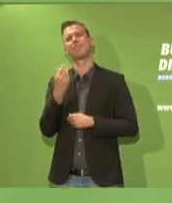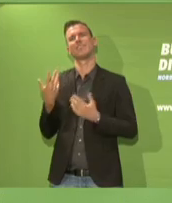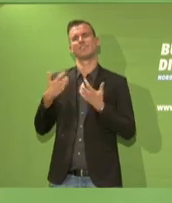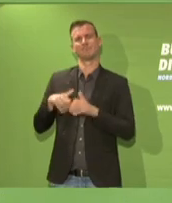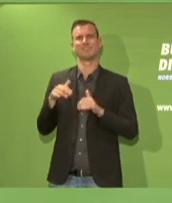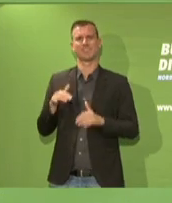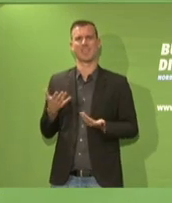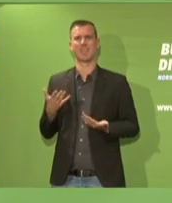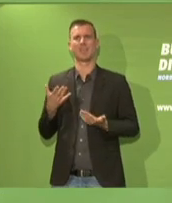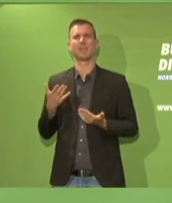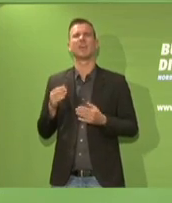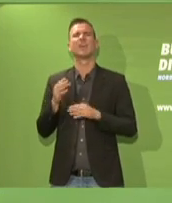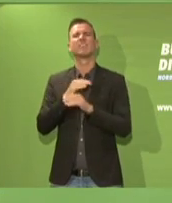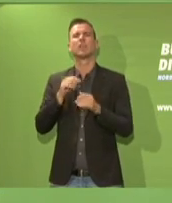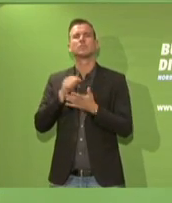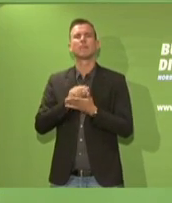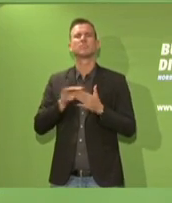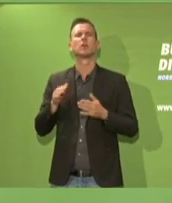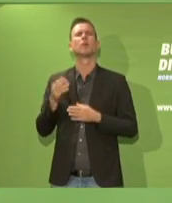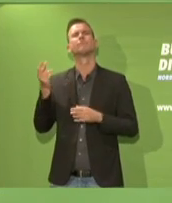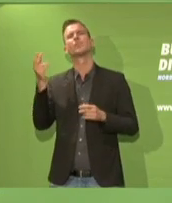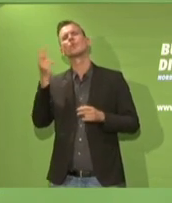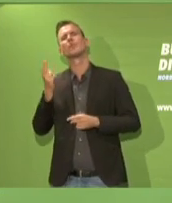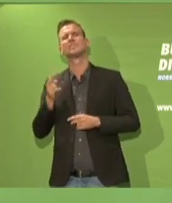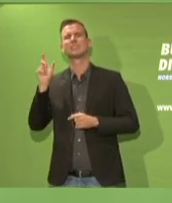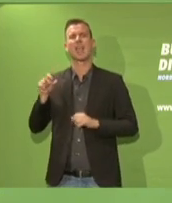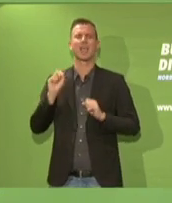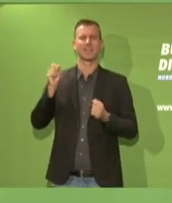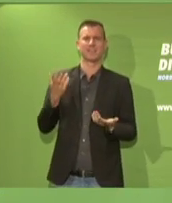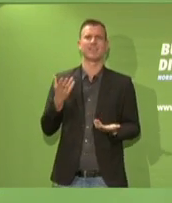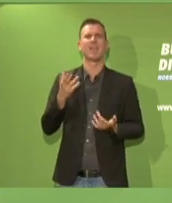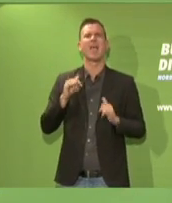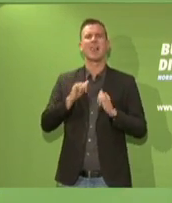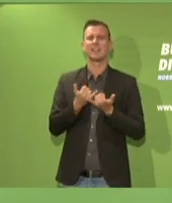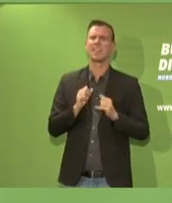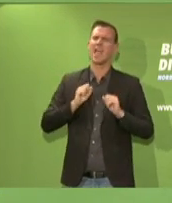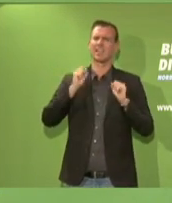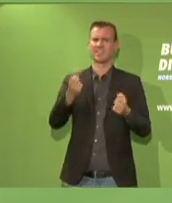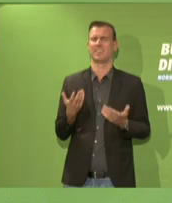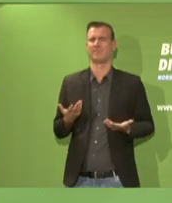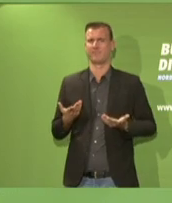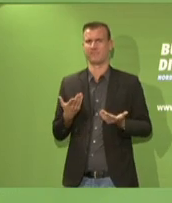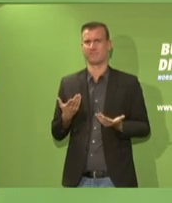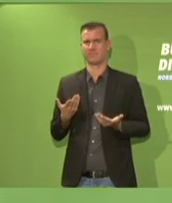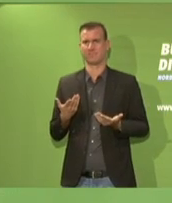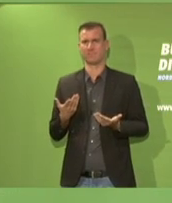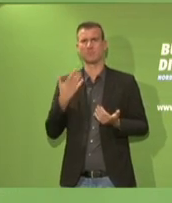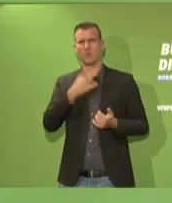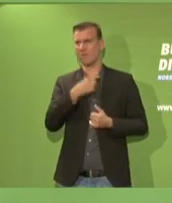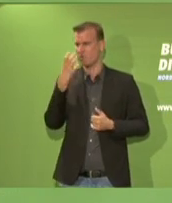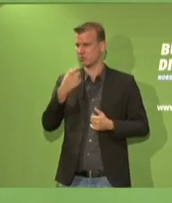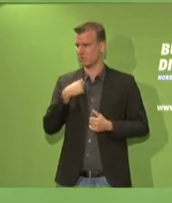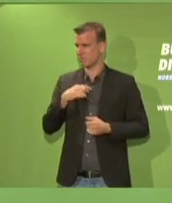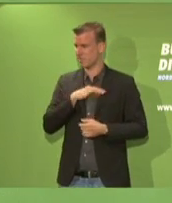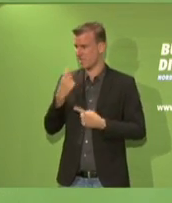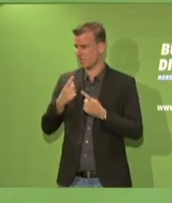Die Twitter-Stammtische, die Künstlerinnen und Künstler, die aktiven Eltern, für die es jetzt eigentlich undenkbar ist, sich bei